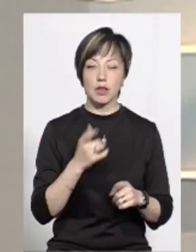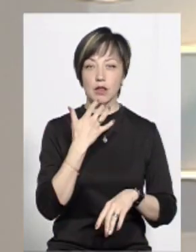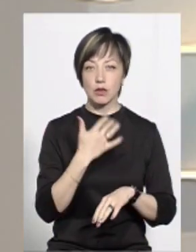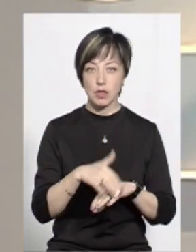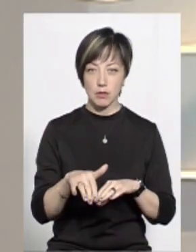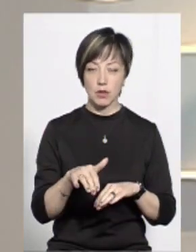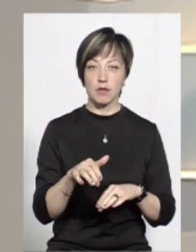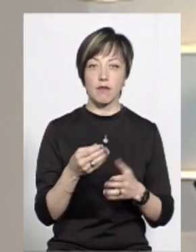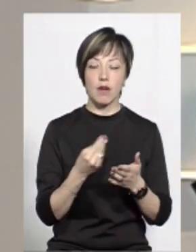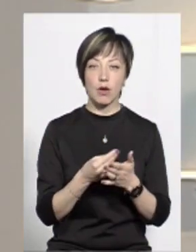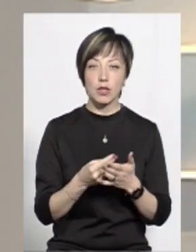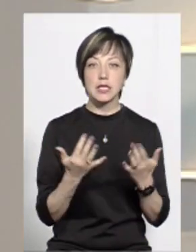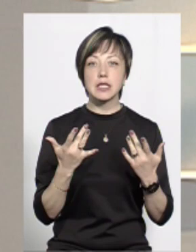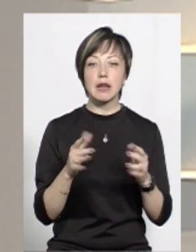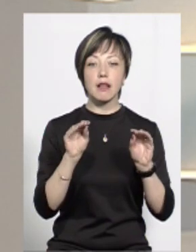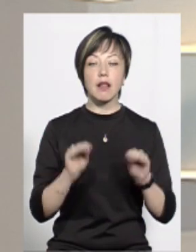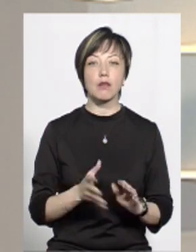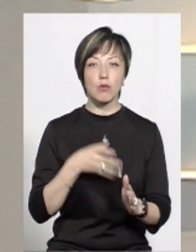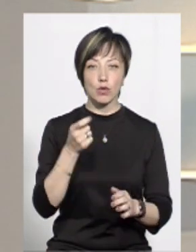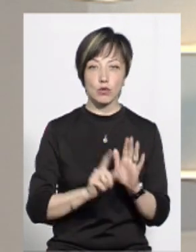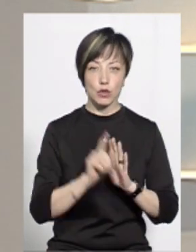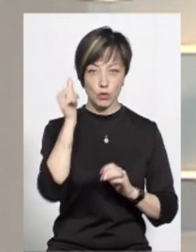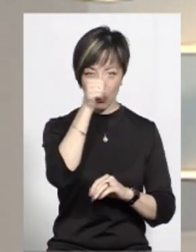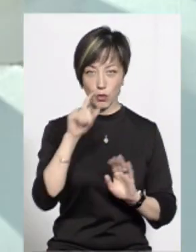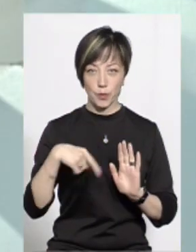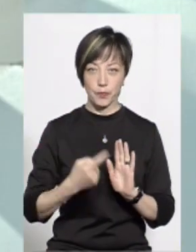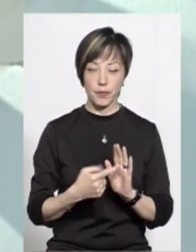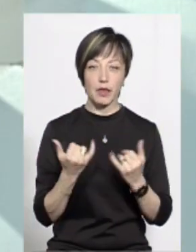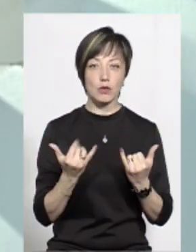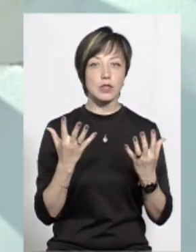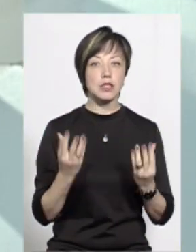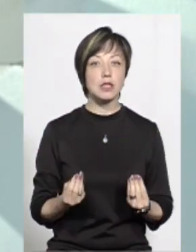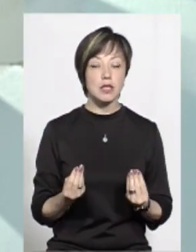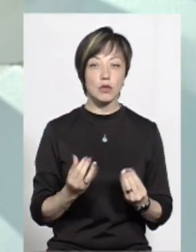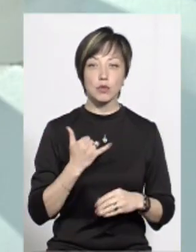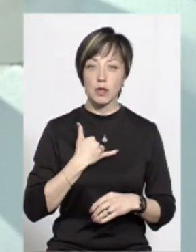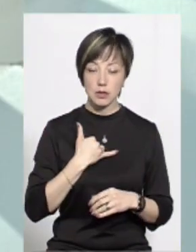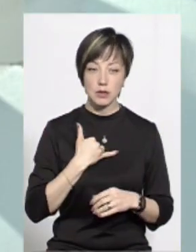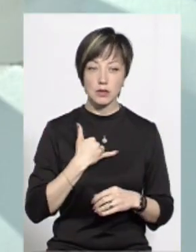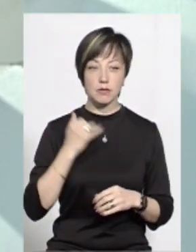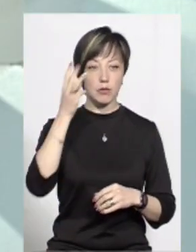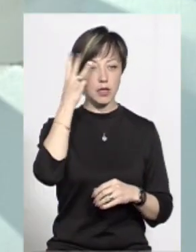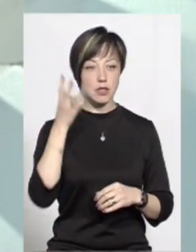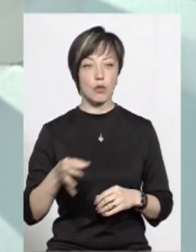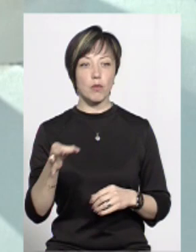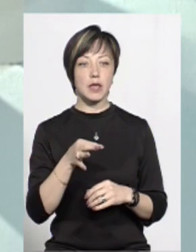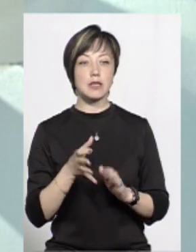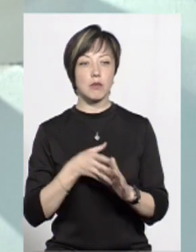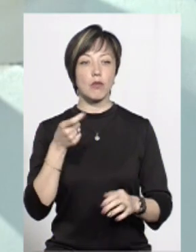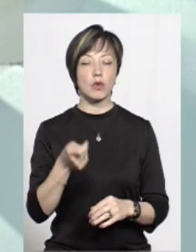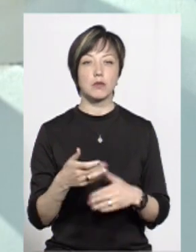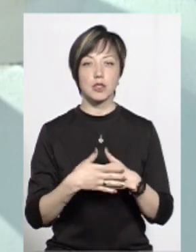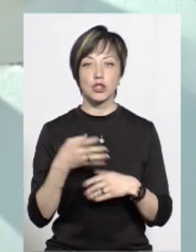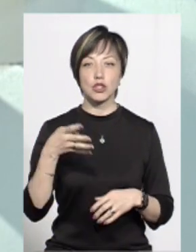доходи. Скільки декларацій вже подано от з початку року? На сьогоднішній день в нас у Хмельницькій області